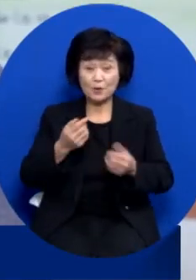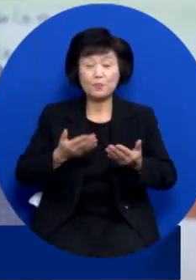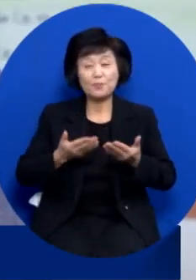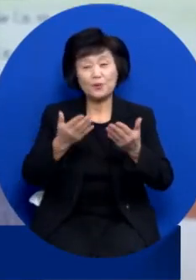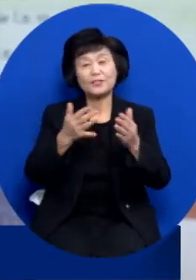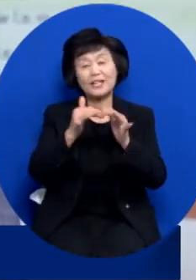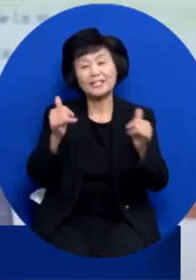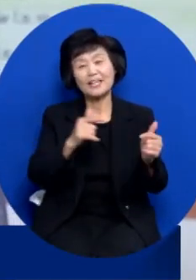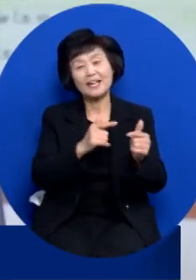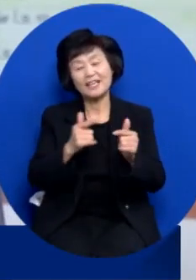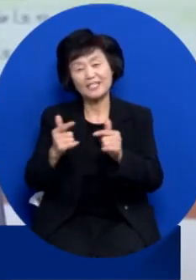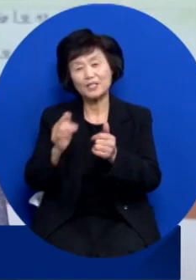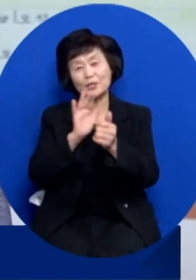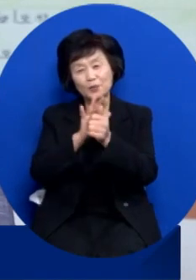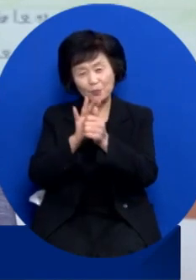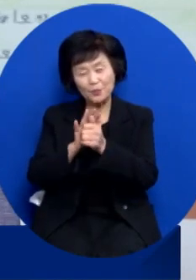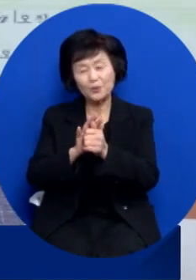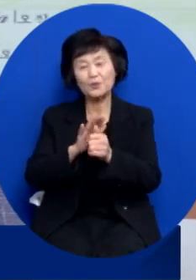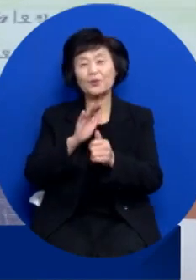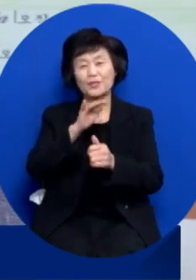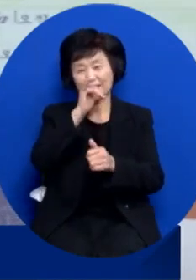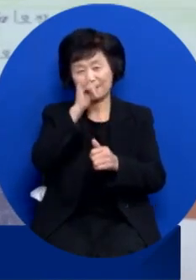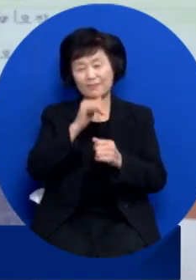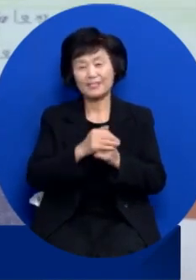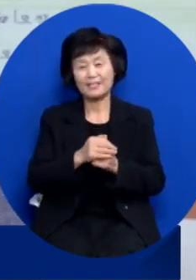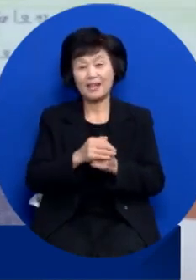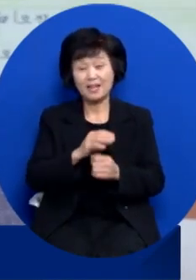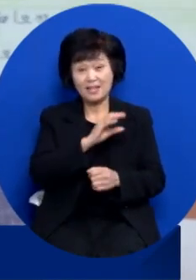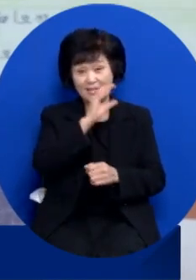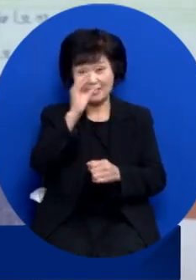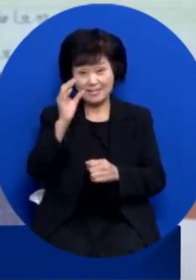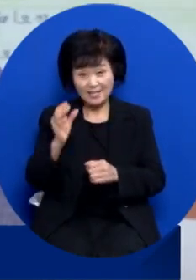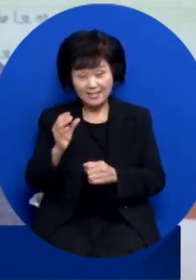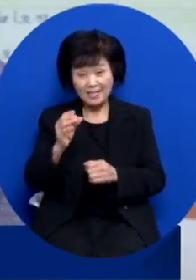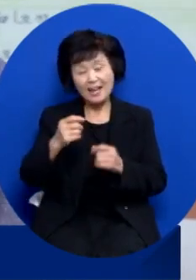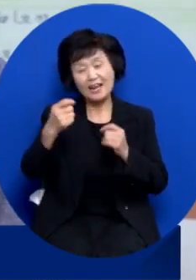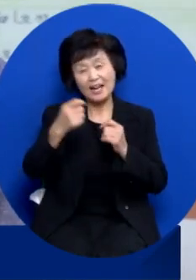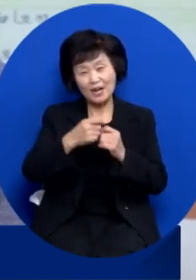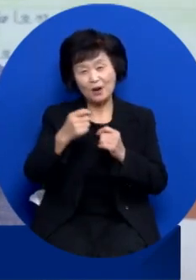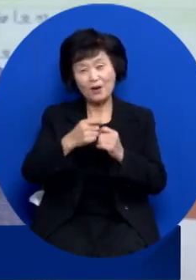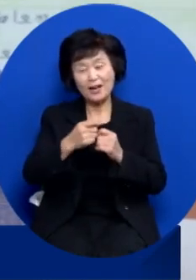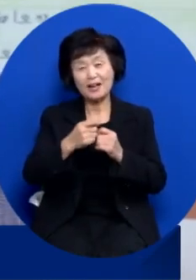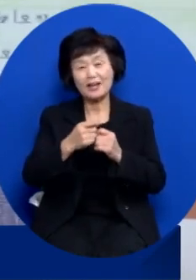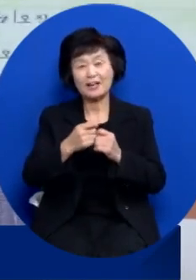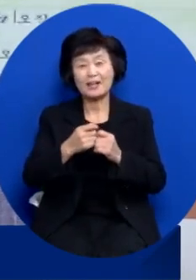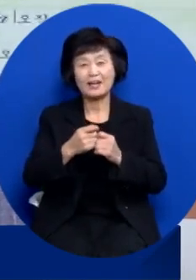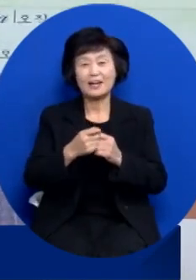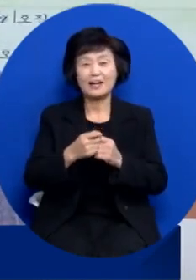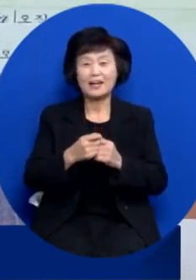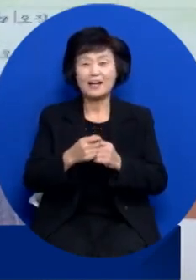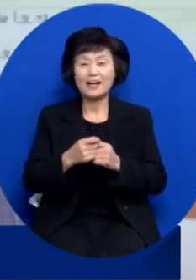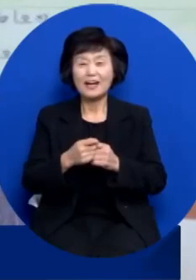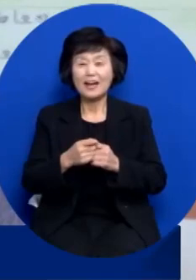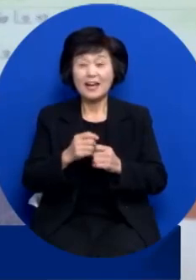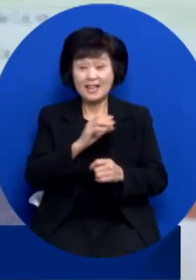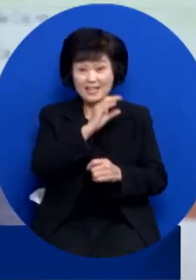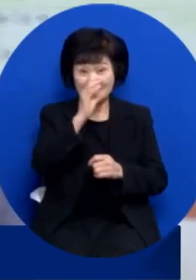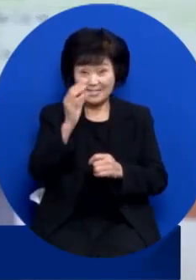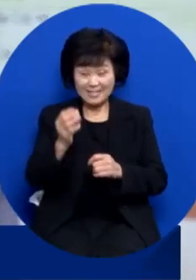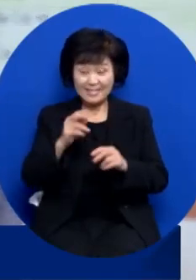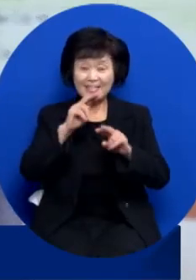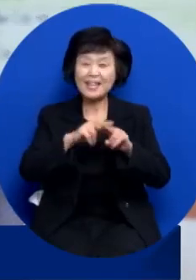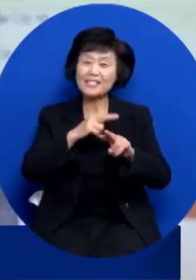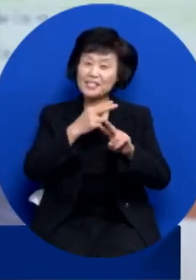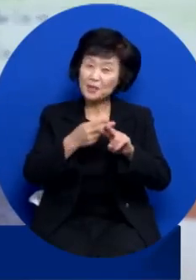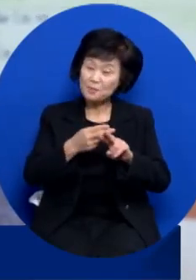자원봉사자들을 돕게 됐어요. 근데 성탄이 얼마 남지 않았는데 그 성탄 선물,